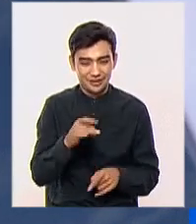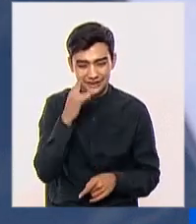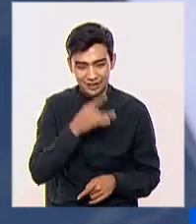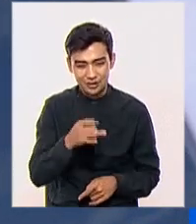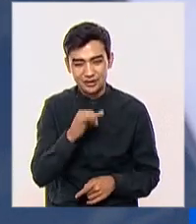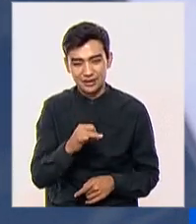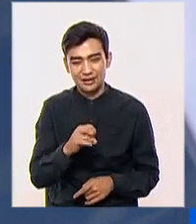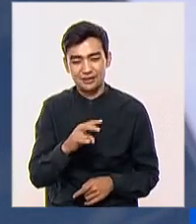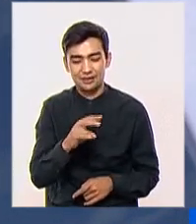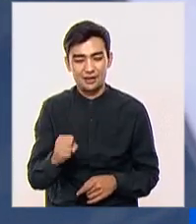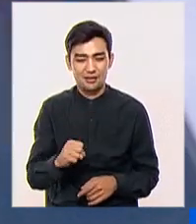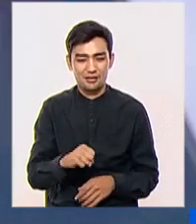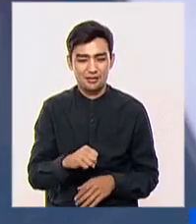региональном так и на глобальном уровне